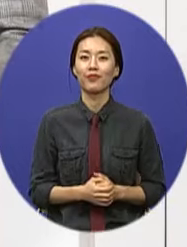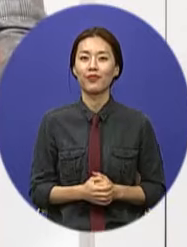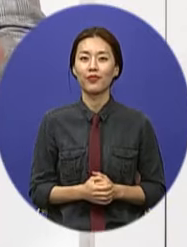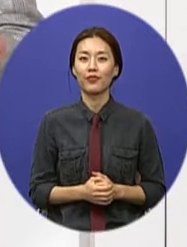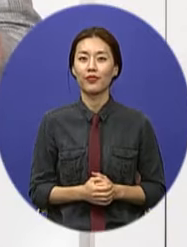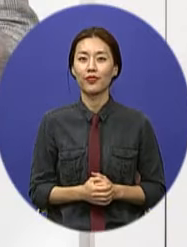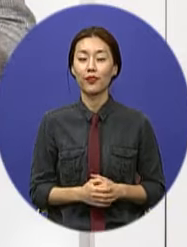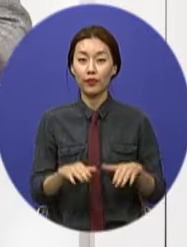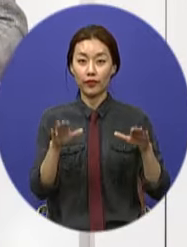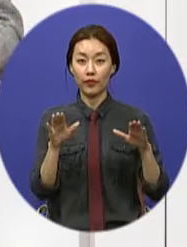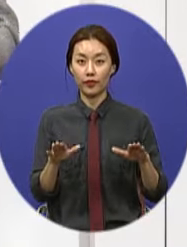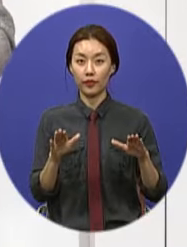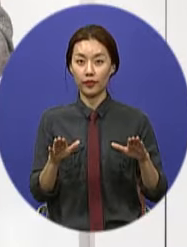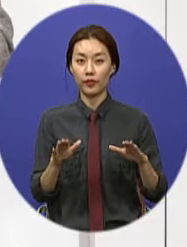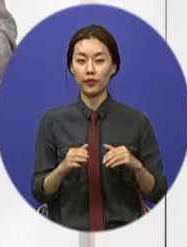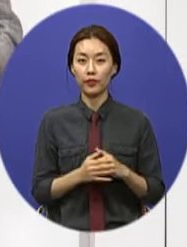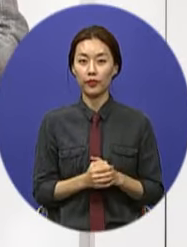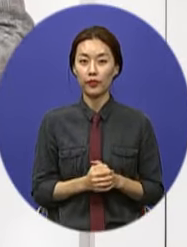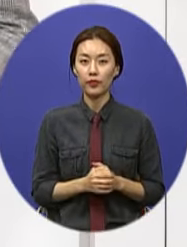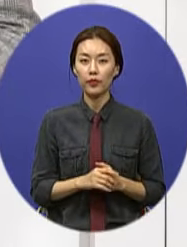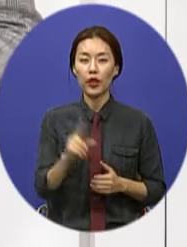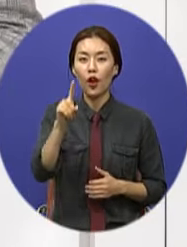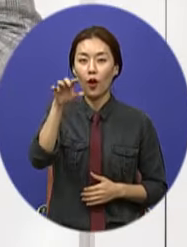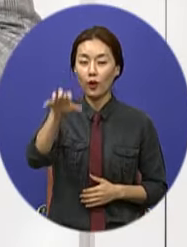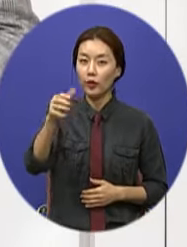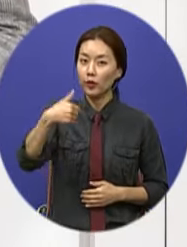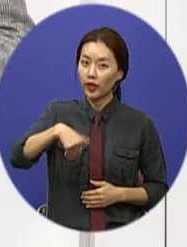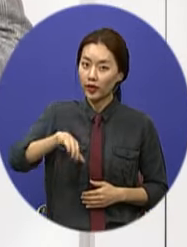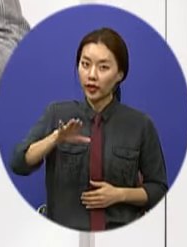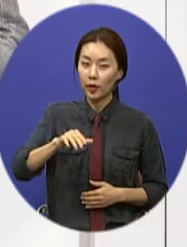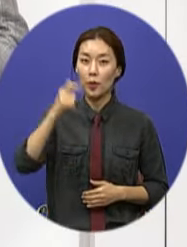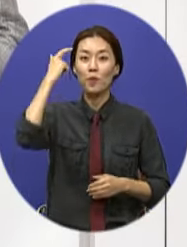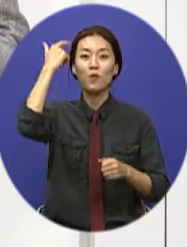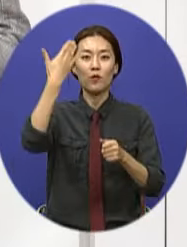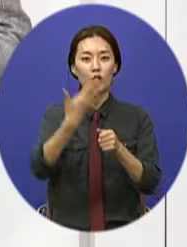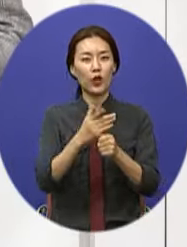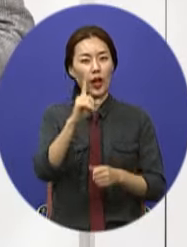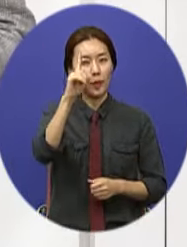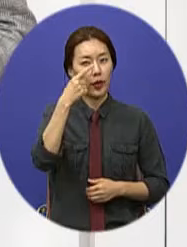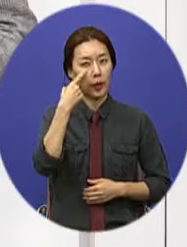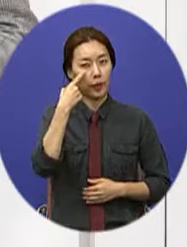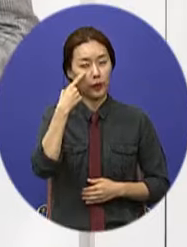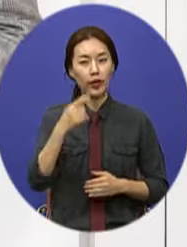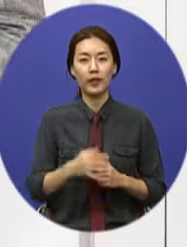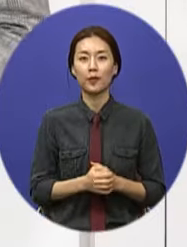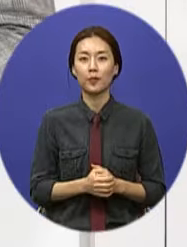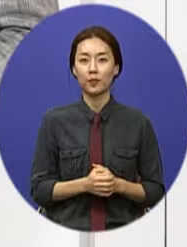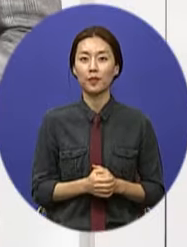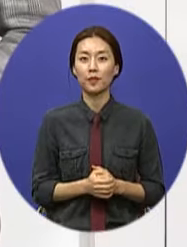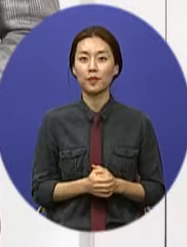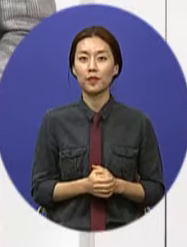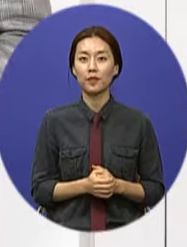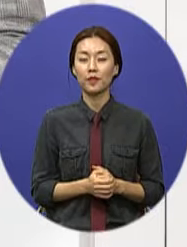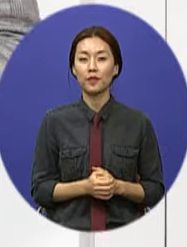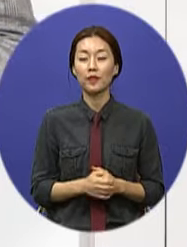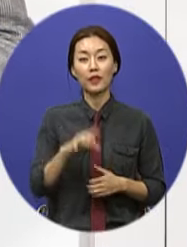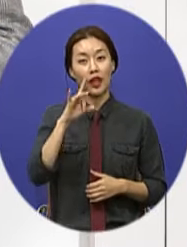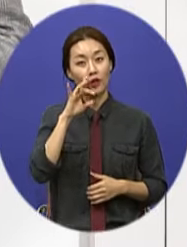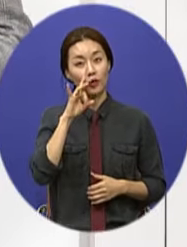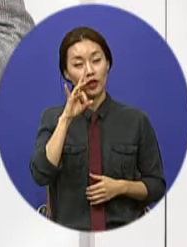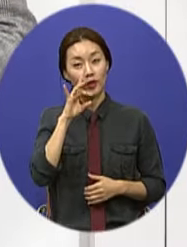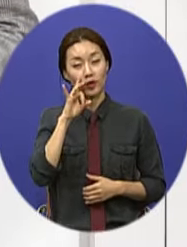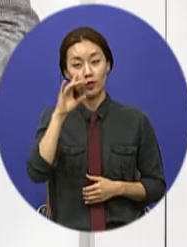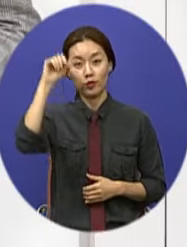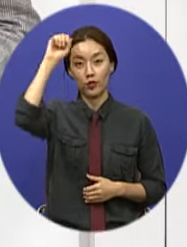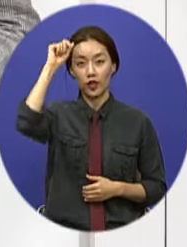자, 이번에는요. 또 어디로 가나. 퀴즈를 한번 하고 넘어갈까요? 그럴까요? 네. 자, 오늘의